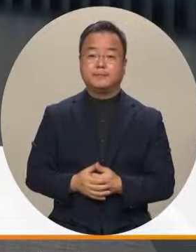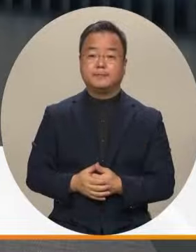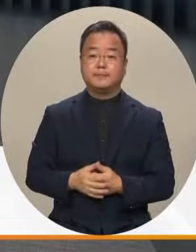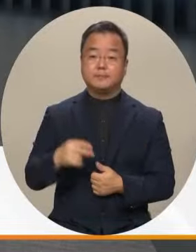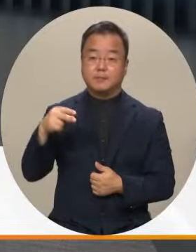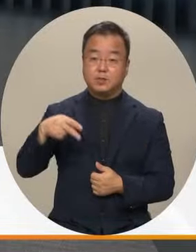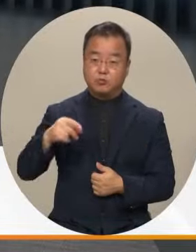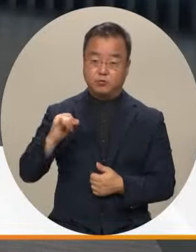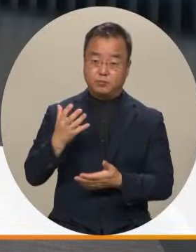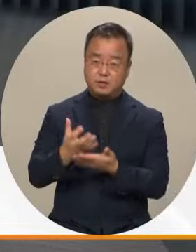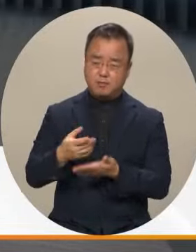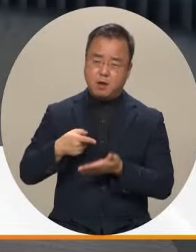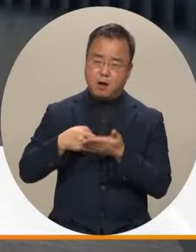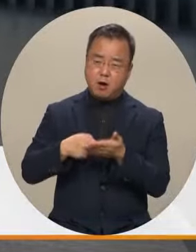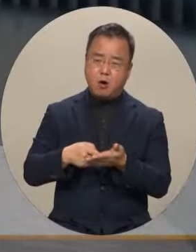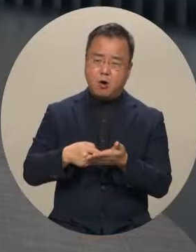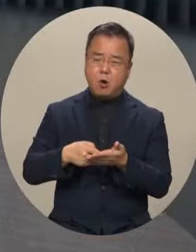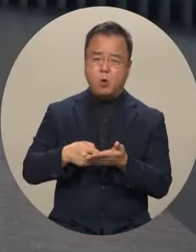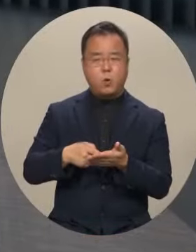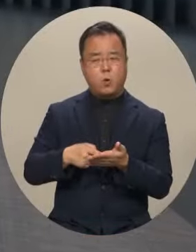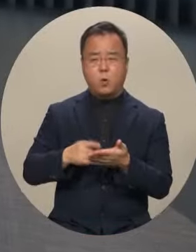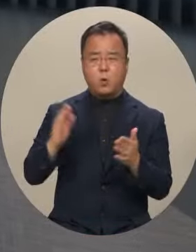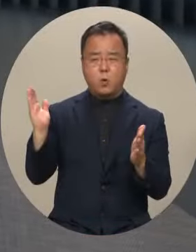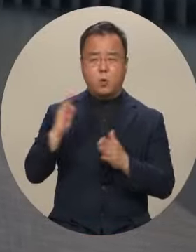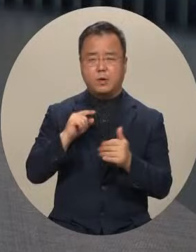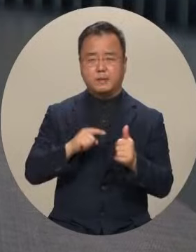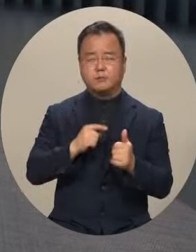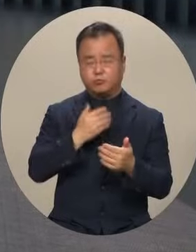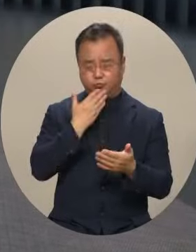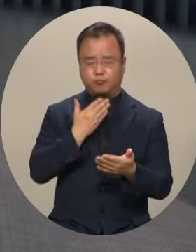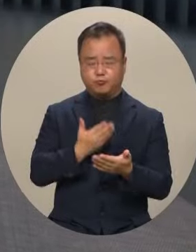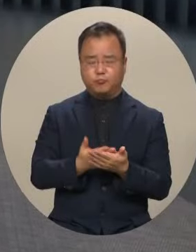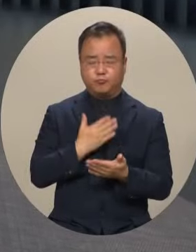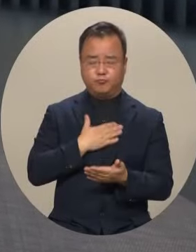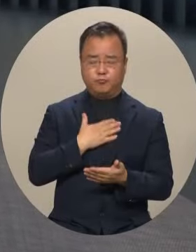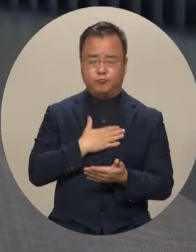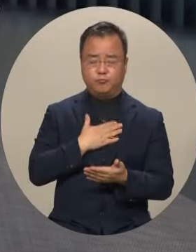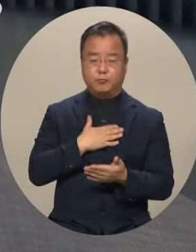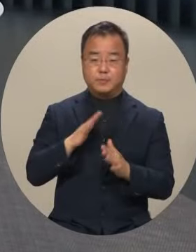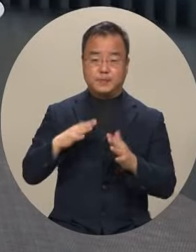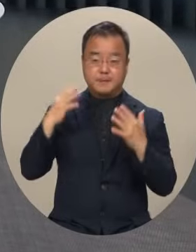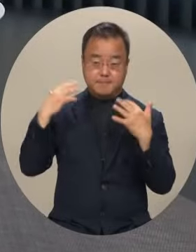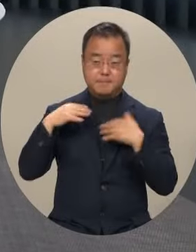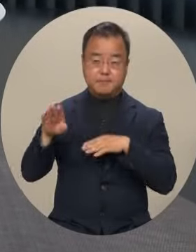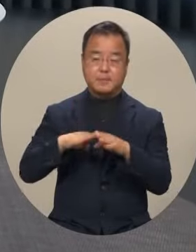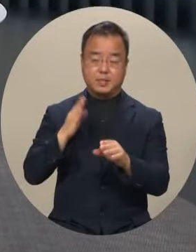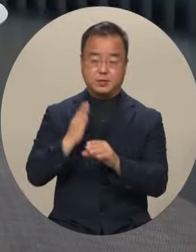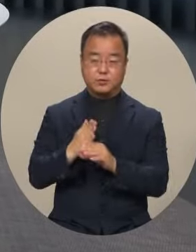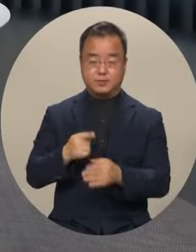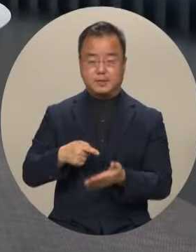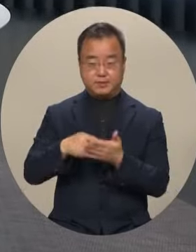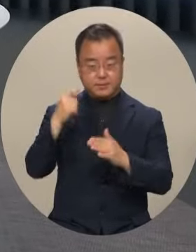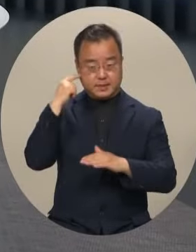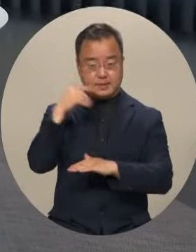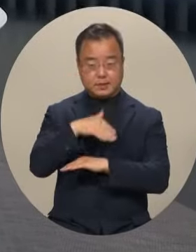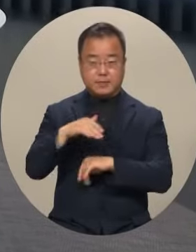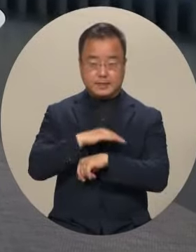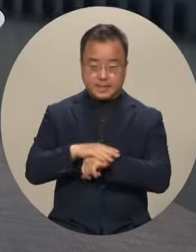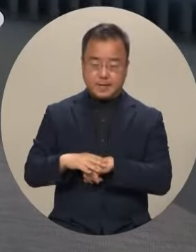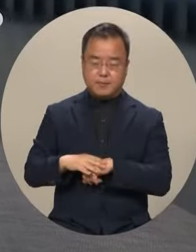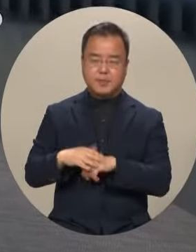수시모집은 정말 정말 수험생들에게 중요한 기회입니다이 여름 방학 기간 동안 지원 전략 잘 세우고 약점도 잘